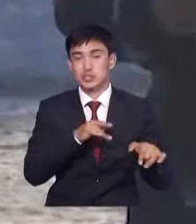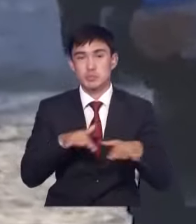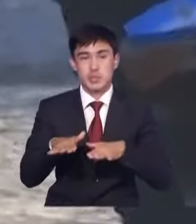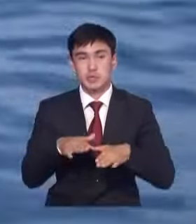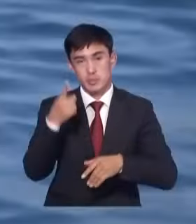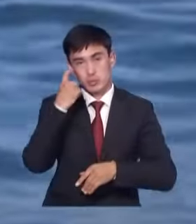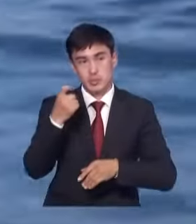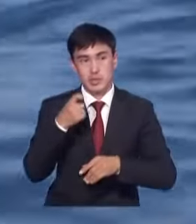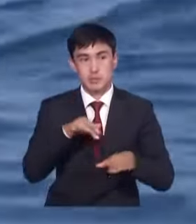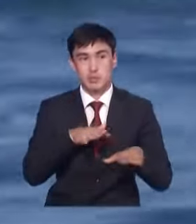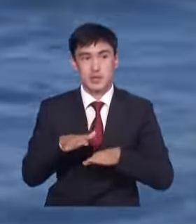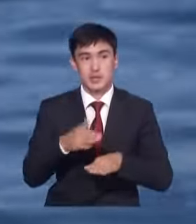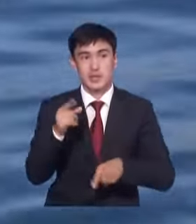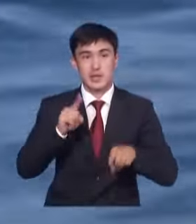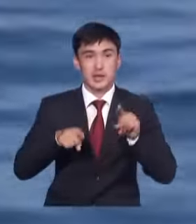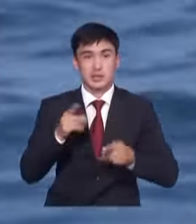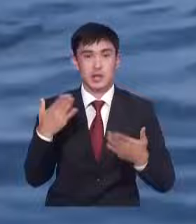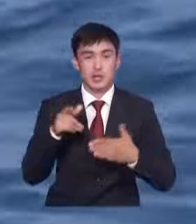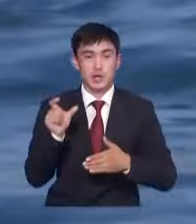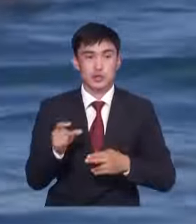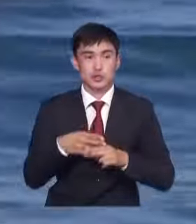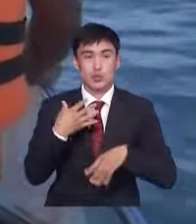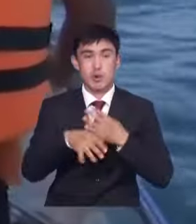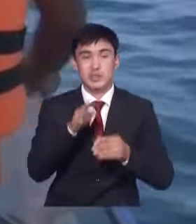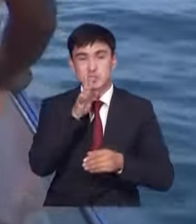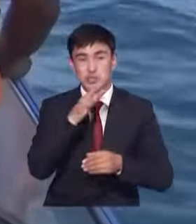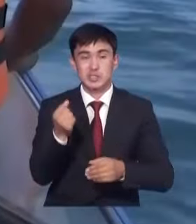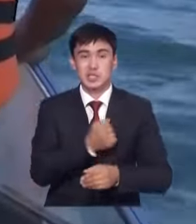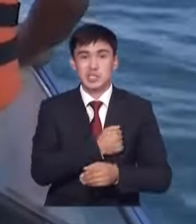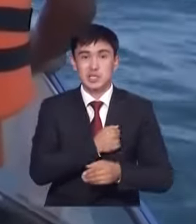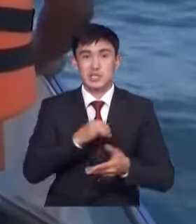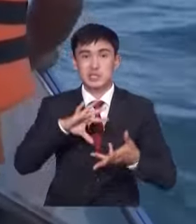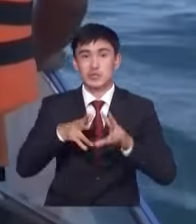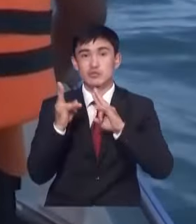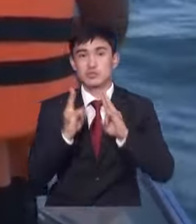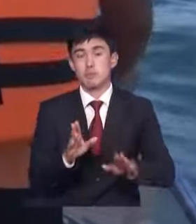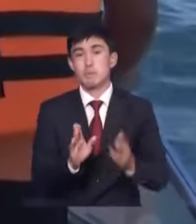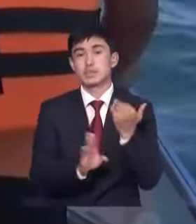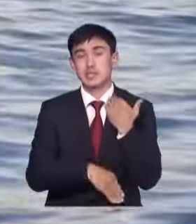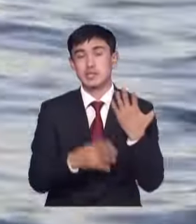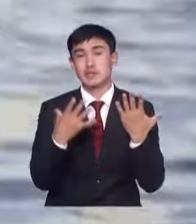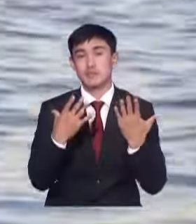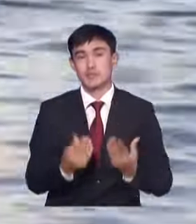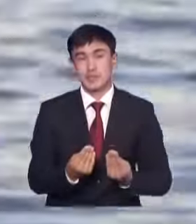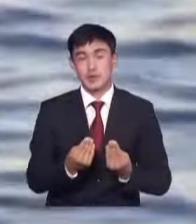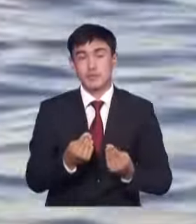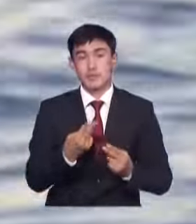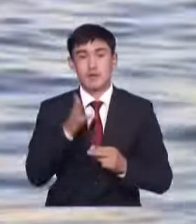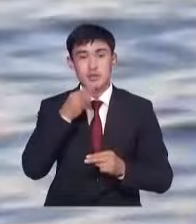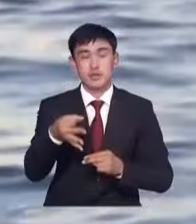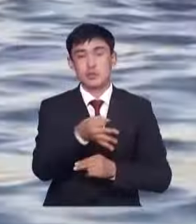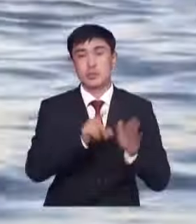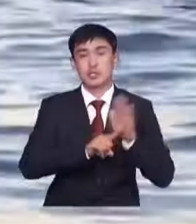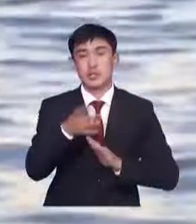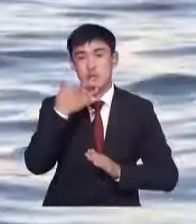ведомств предупредительных мер, для некоторых отдыхающих купальный сезон, к сожалению, становится последним в жизни. Так, с начала лета на водоемах